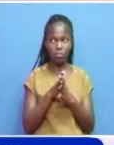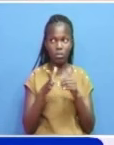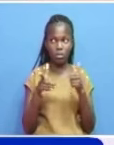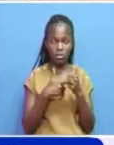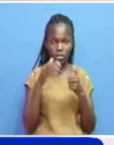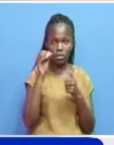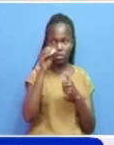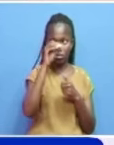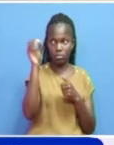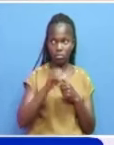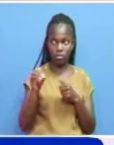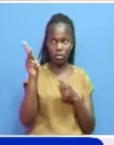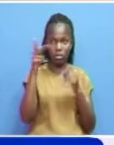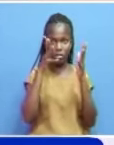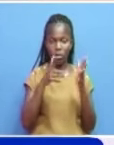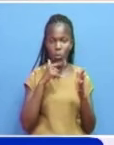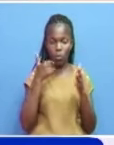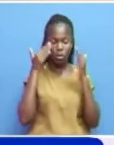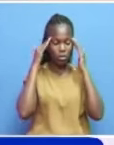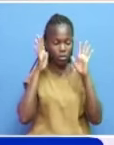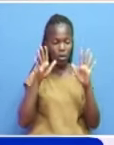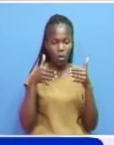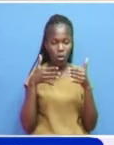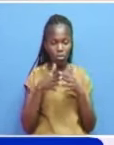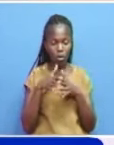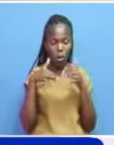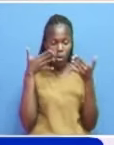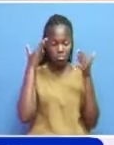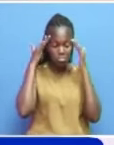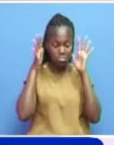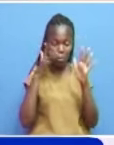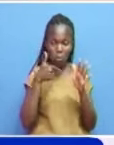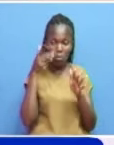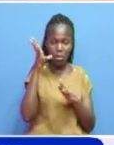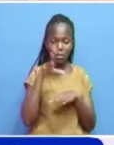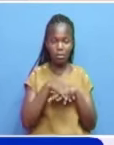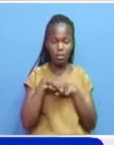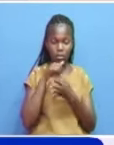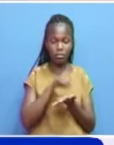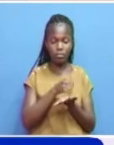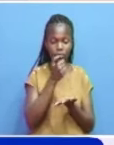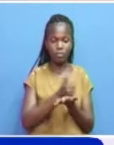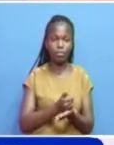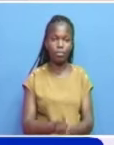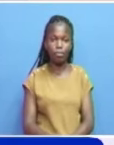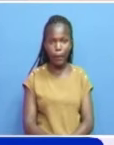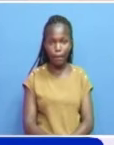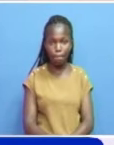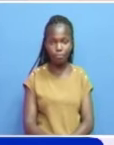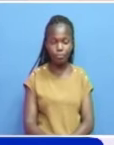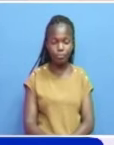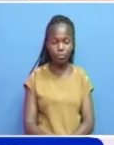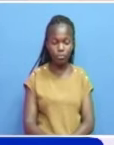yuluwa yana. Ni ya Kenya la matesi kana matena umanyi wanu ula ukuikalila kivila ki Mike Nyamai ena mauvu.